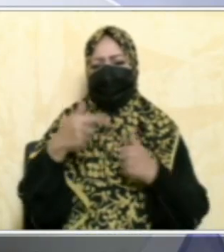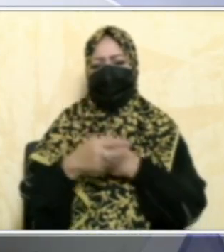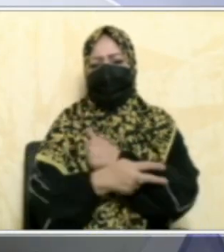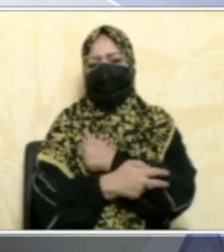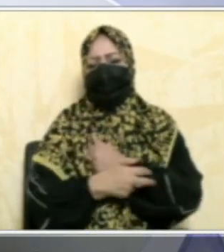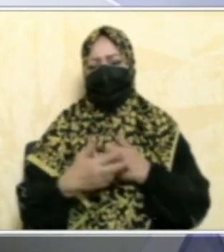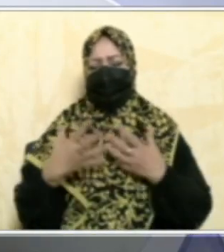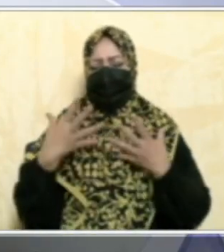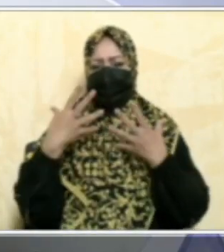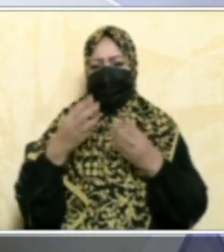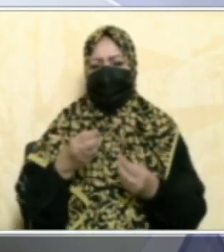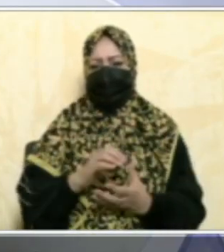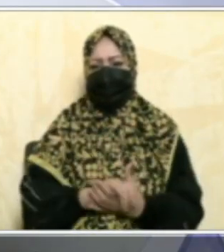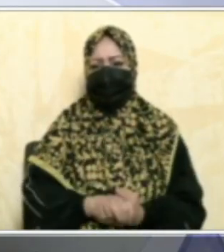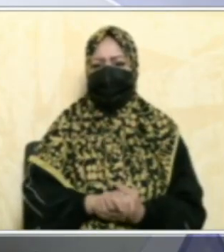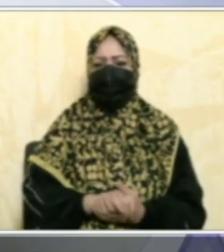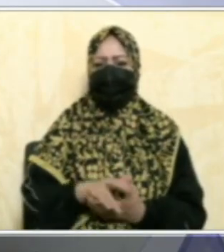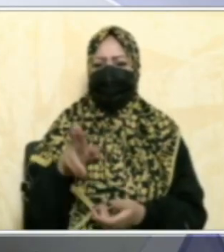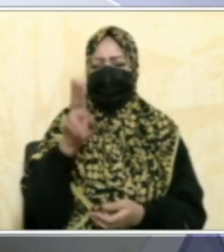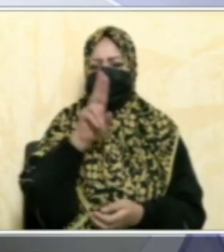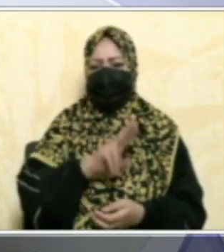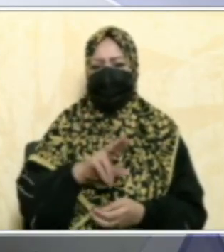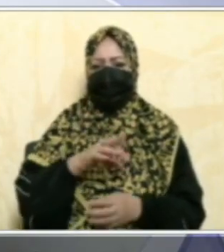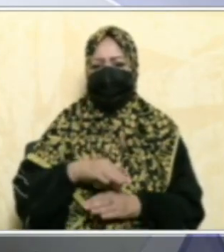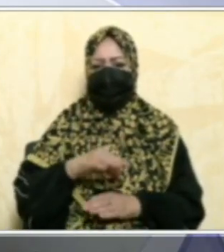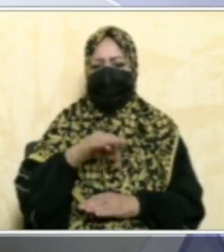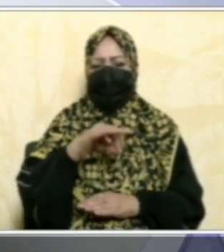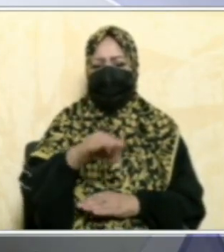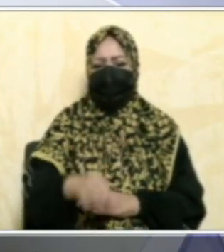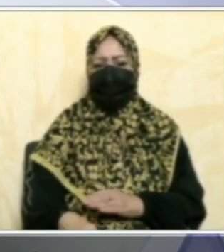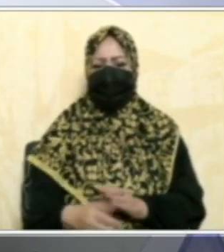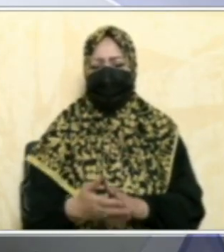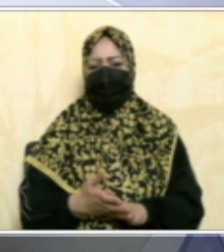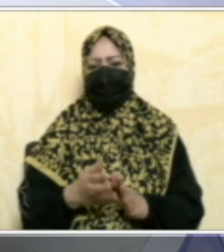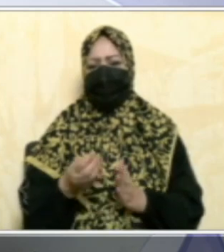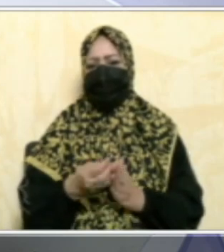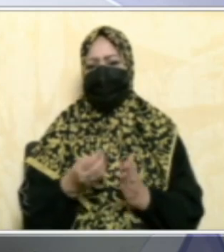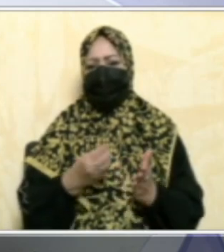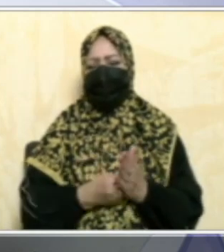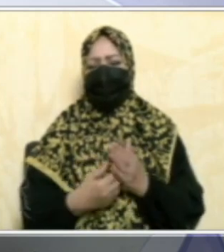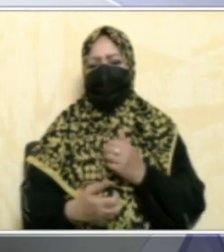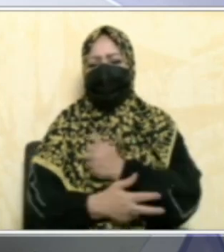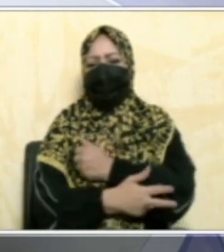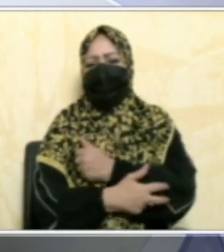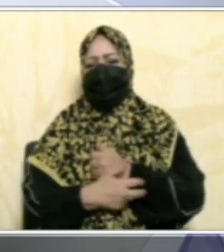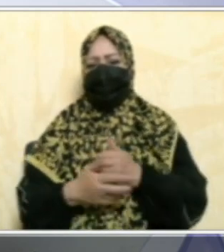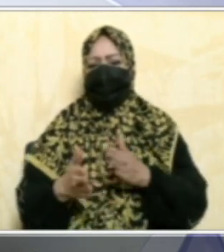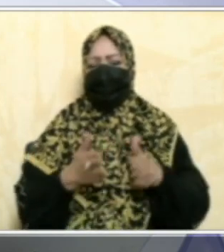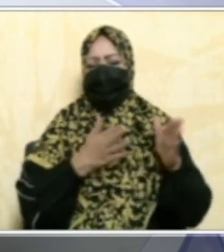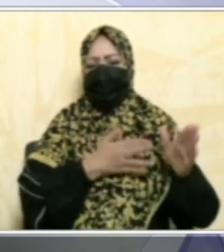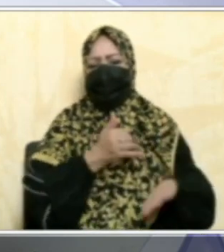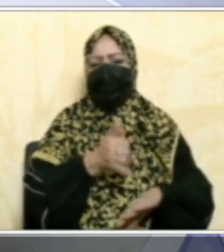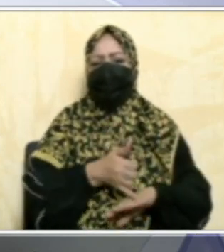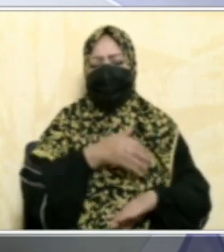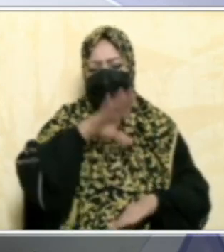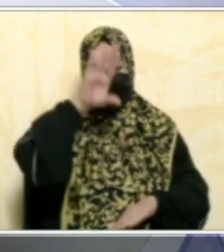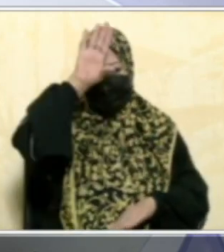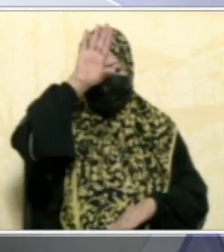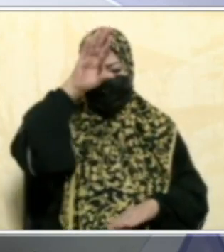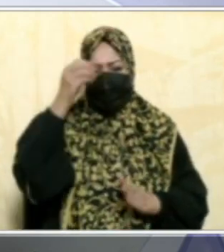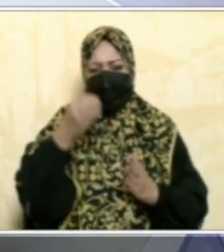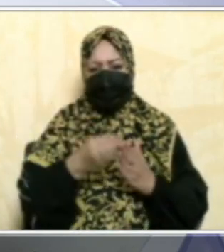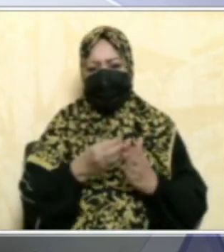دين هل هذا الدين يمنع الزكاة؟ عندنا في المذهب المالكي الدين يمنع زكاة المال فقط، غيرها ما يمنعش،